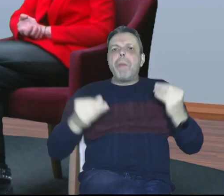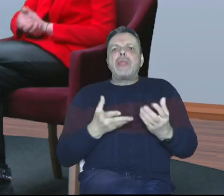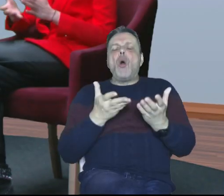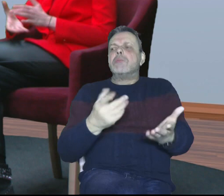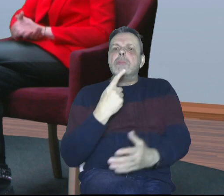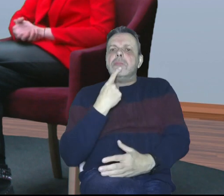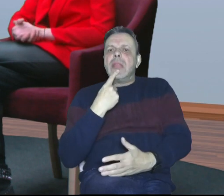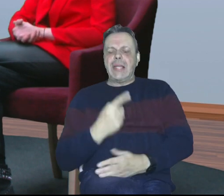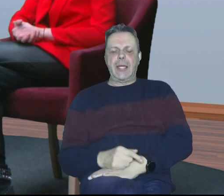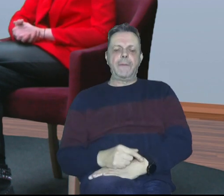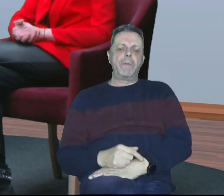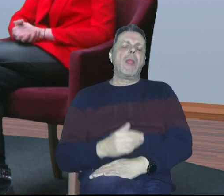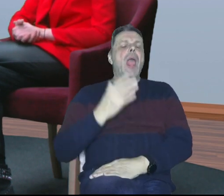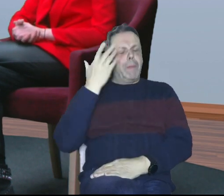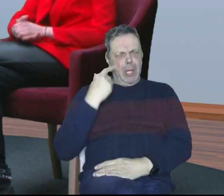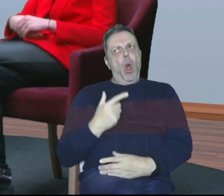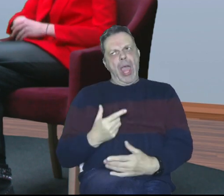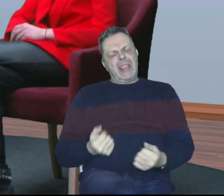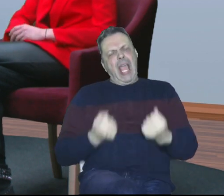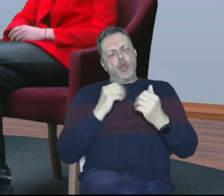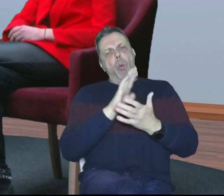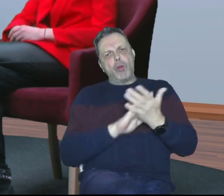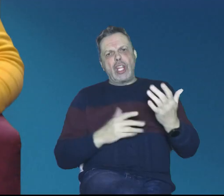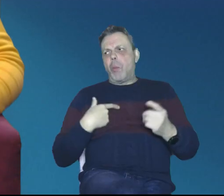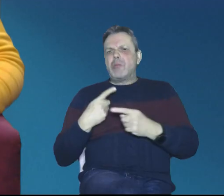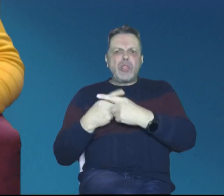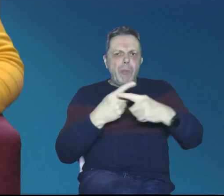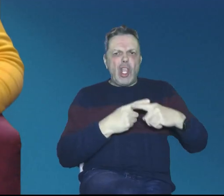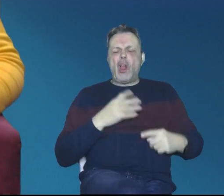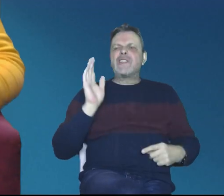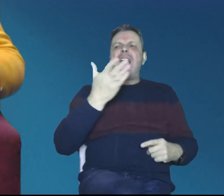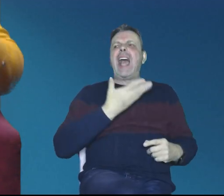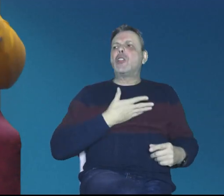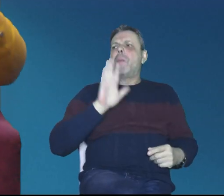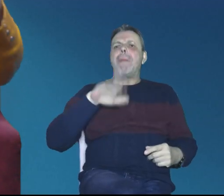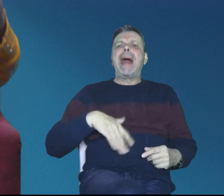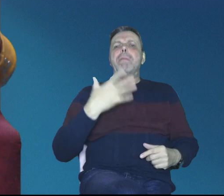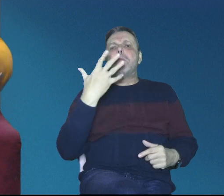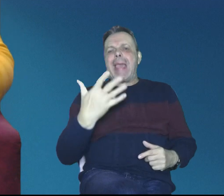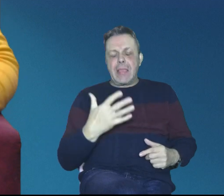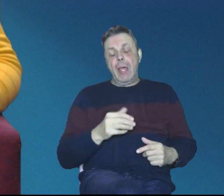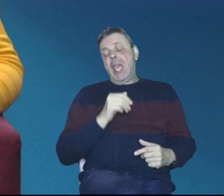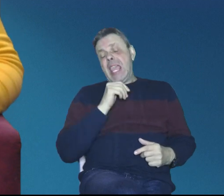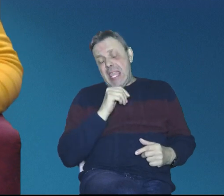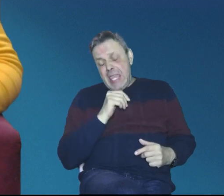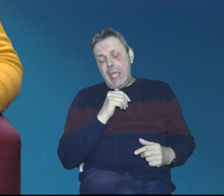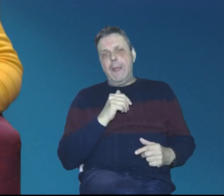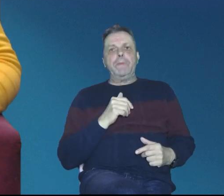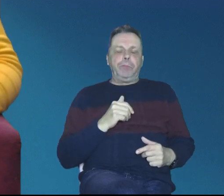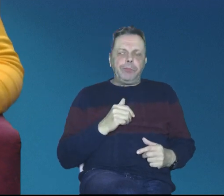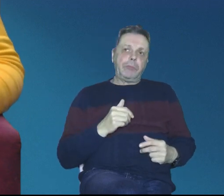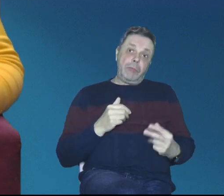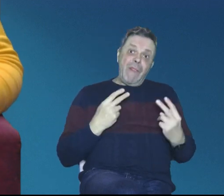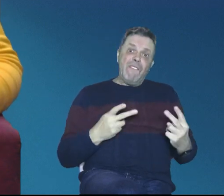naučiti sve te dijalekte? Pa čujte, bilo je izazovno u početku. Podijelile smo se, svaka je dobila barem nekakvih pet. I